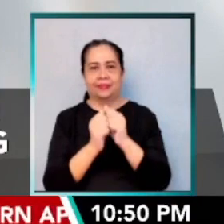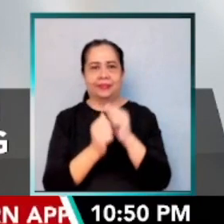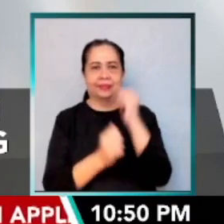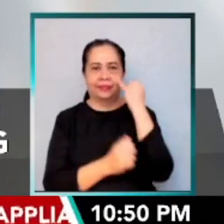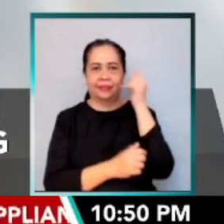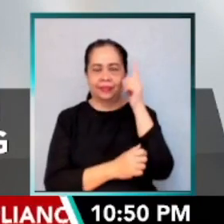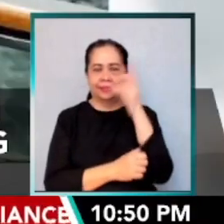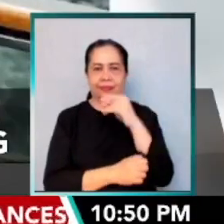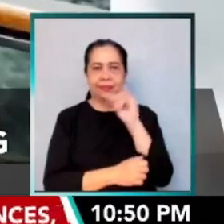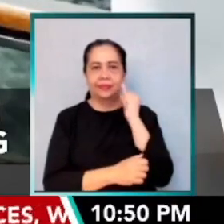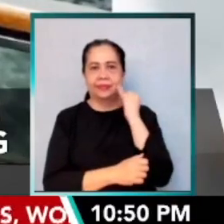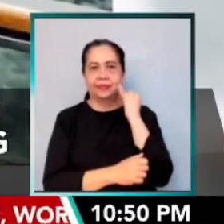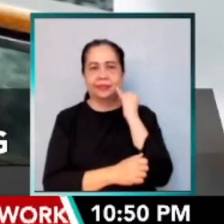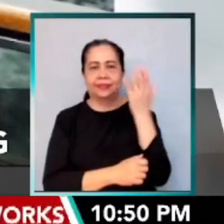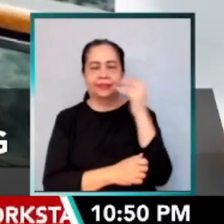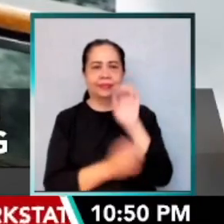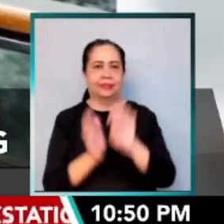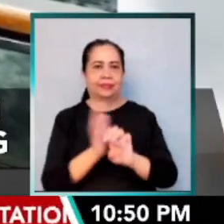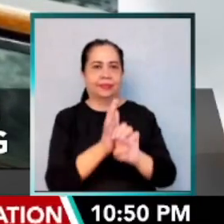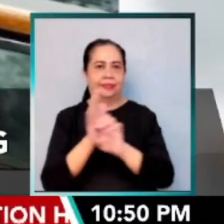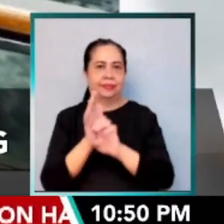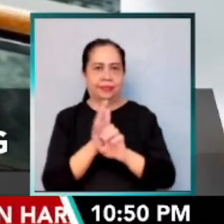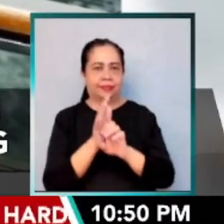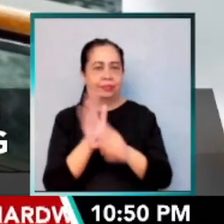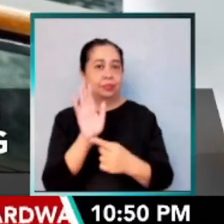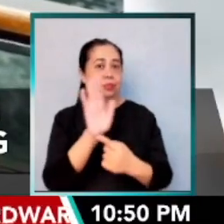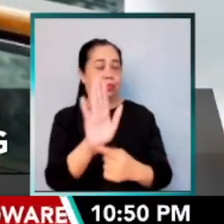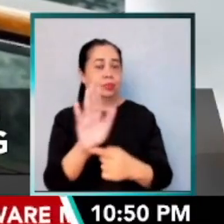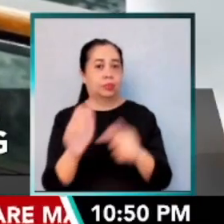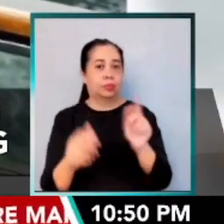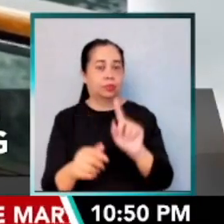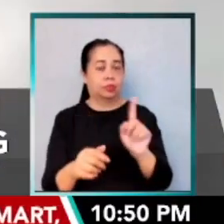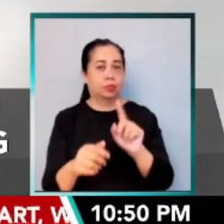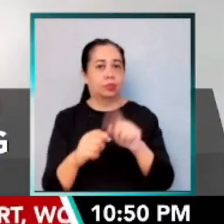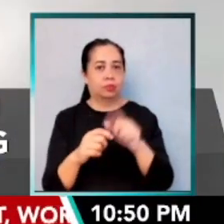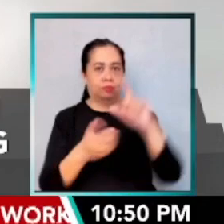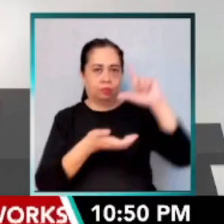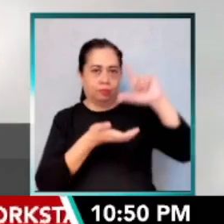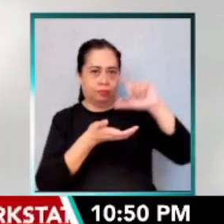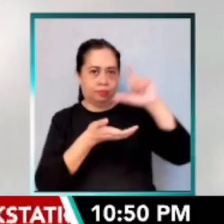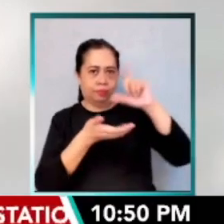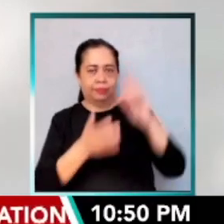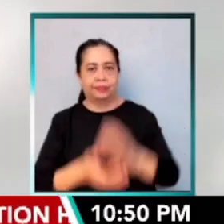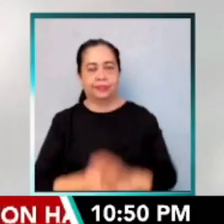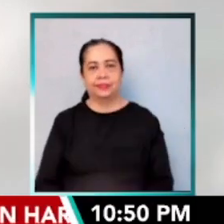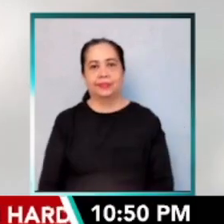sa isang exhibit kung saan ipinakita ng aktor ang kanyang photography.